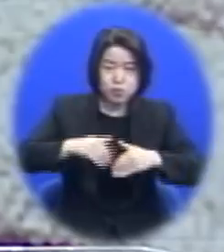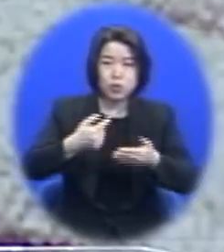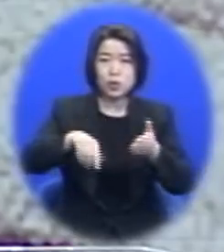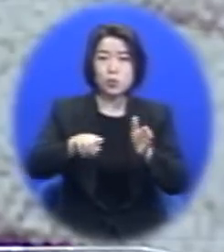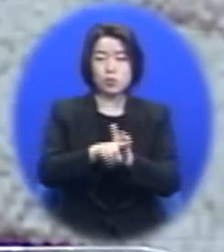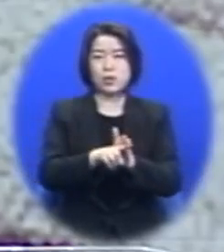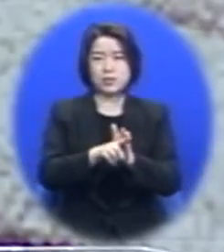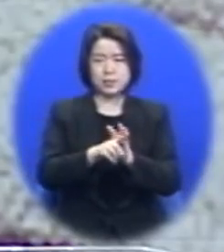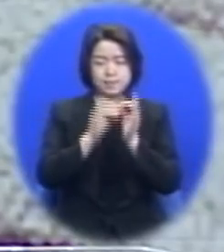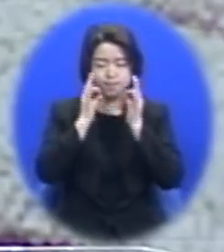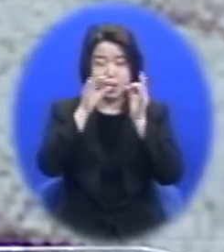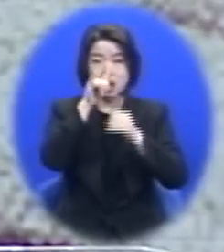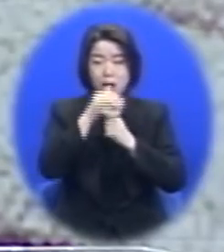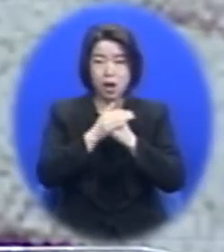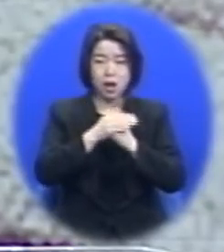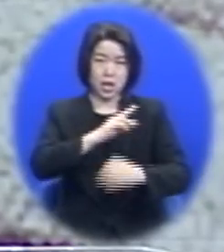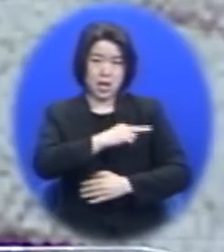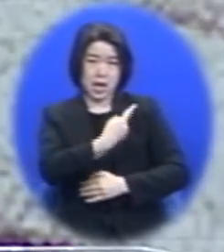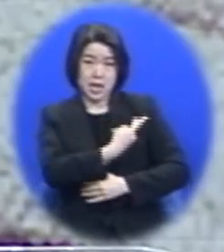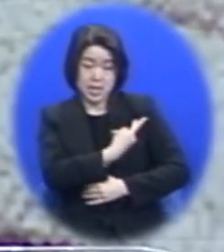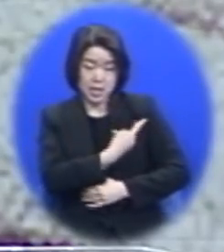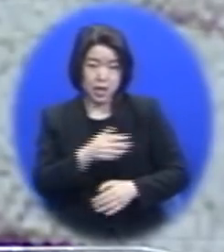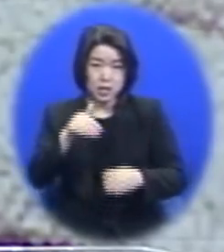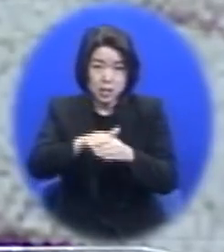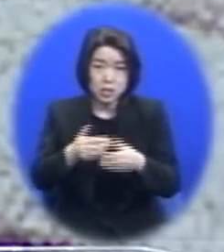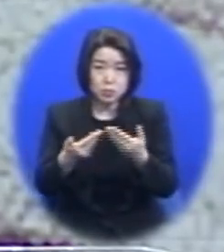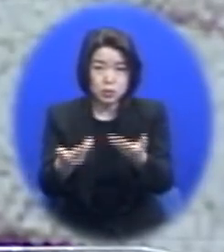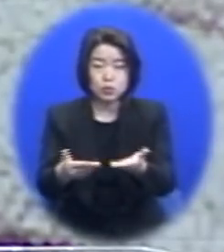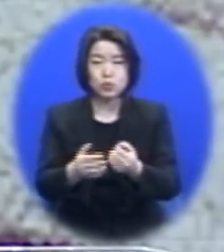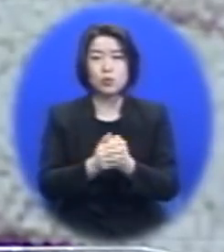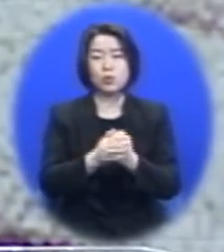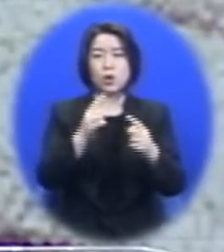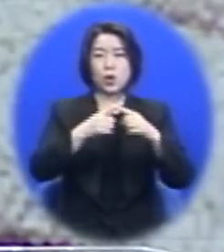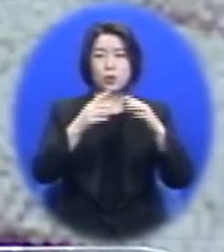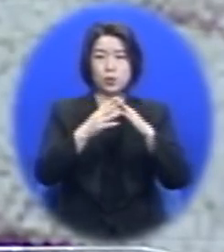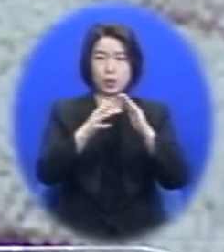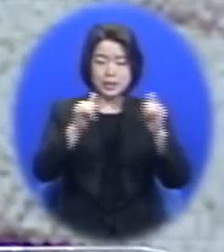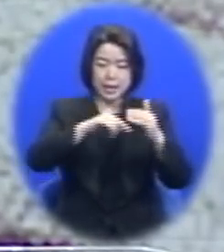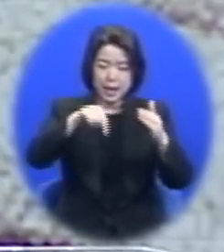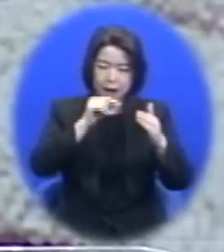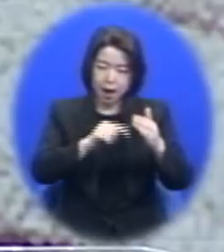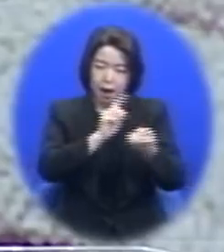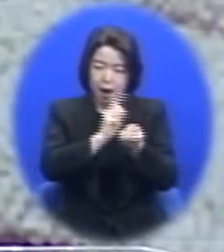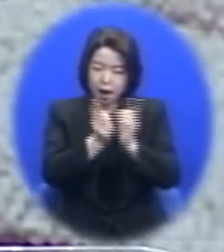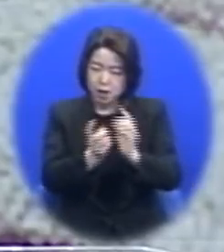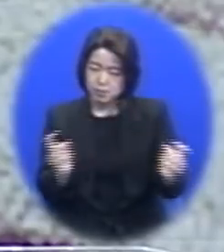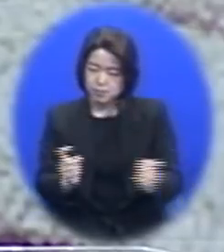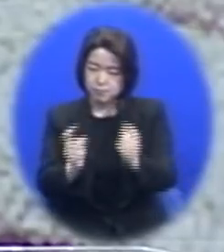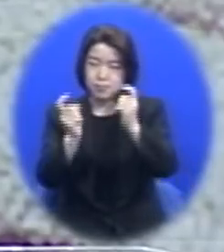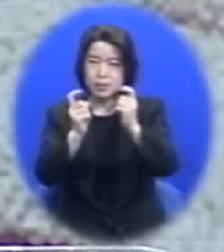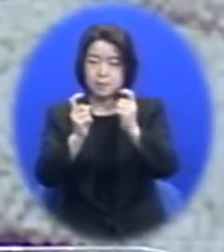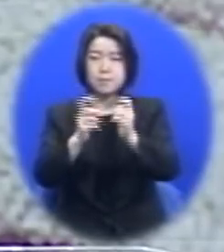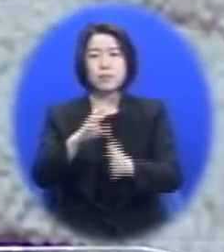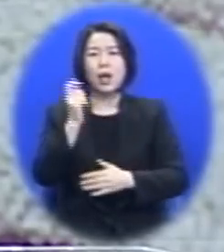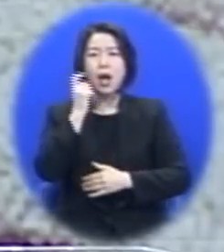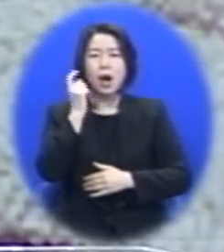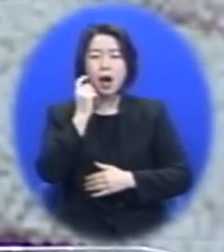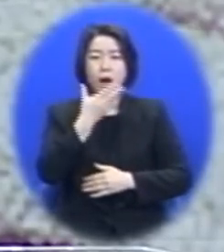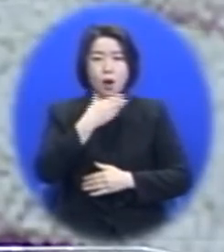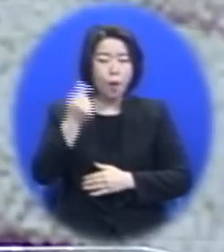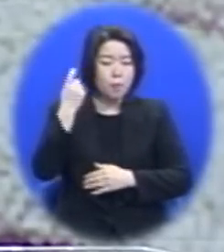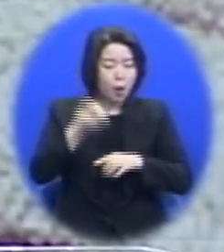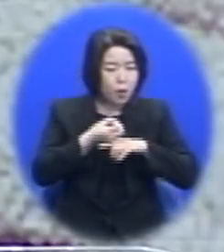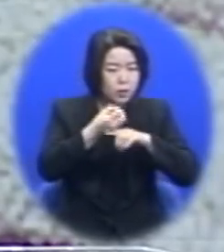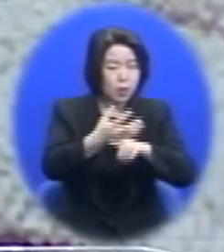일으키고 그리고 교인을 길에 서로 싸우게 만들고 거짓 복음을 전파하게